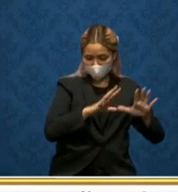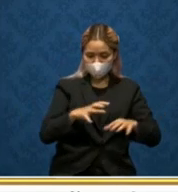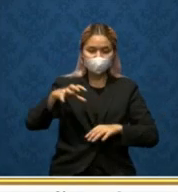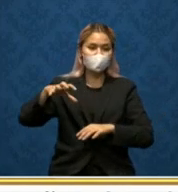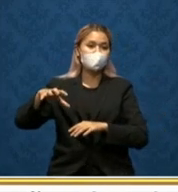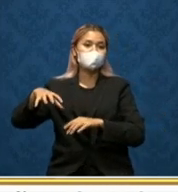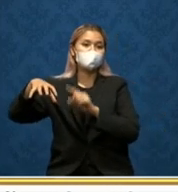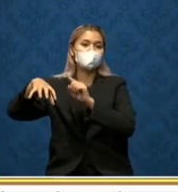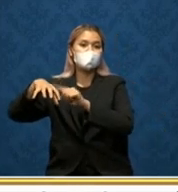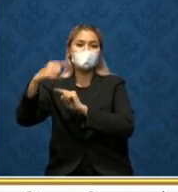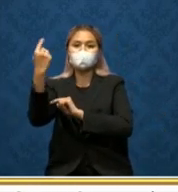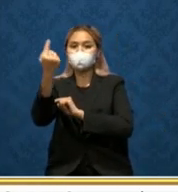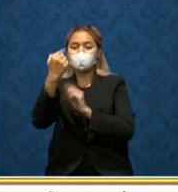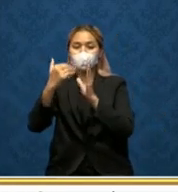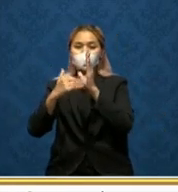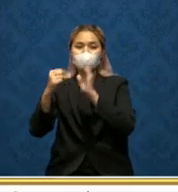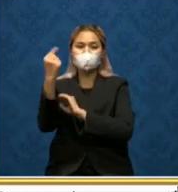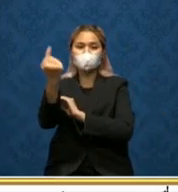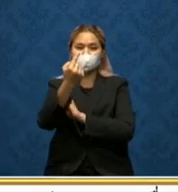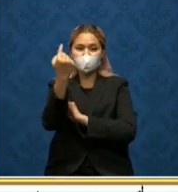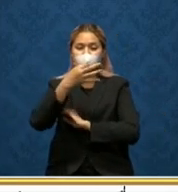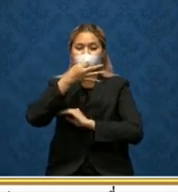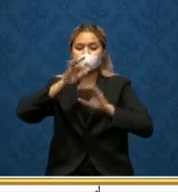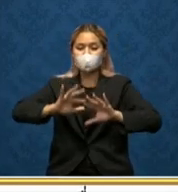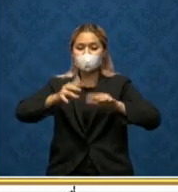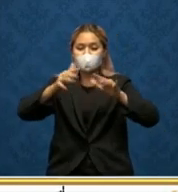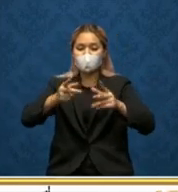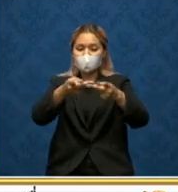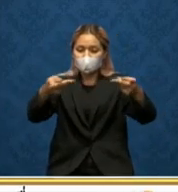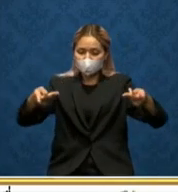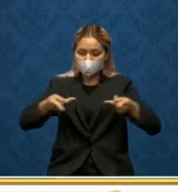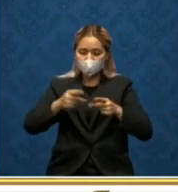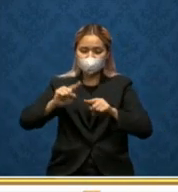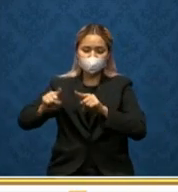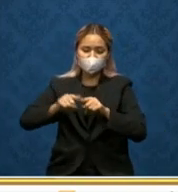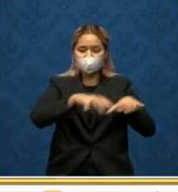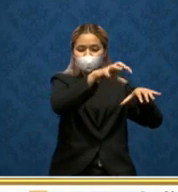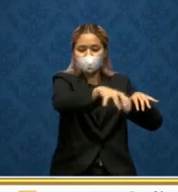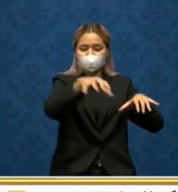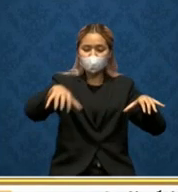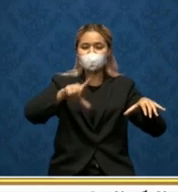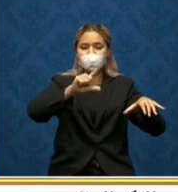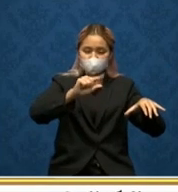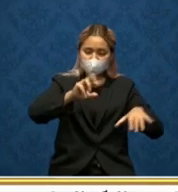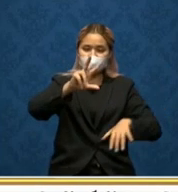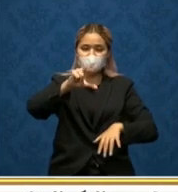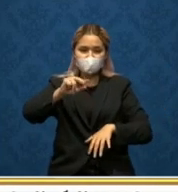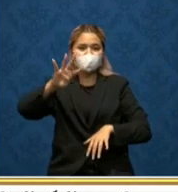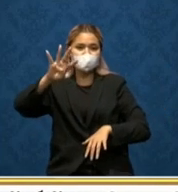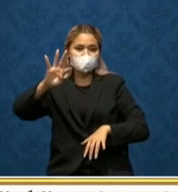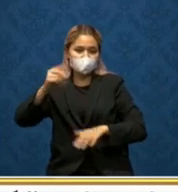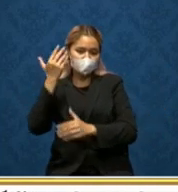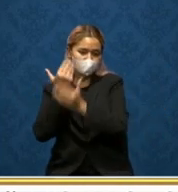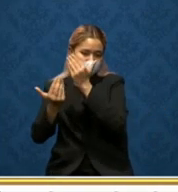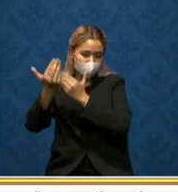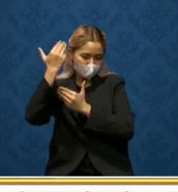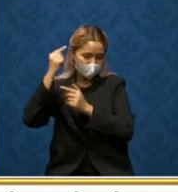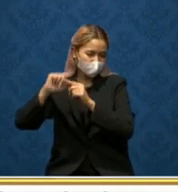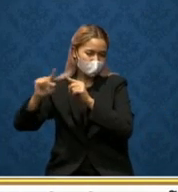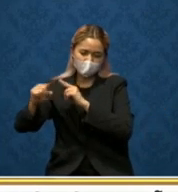มีทำเลดีขนาดนี้ทั้งหาดทั้งเกาะรวมๆเนี่ย 2เอ่อ 20 30ที่ครับพิพิธภัณฑ์ทั้งเชิงประวัติศาสตร์เชิงเอ่อ